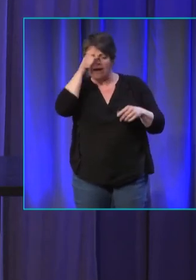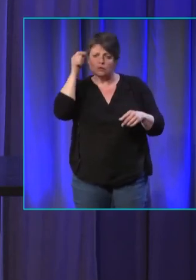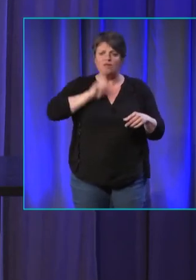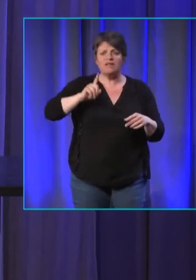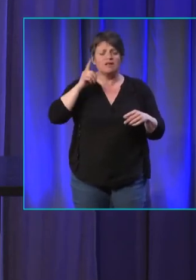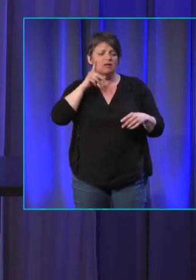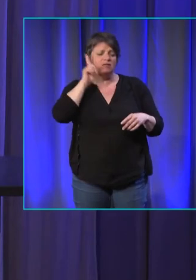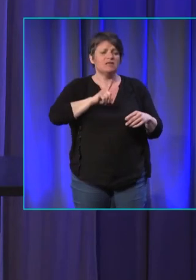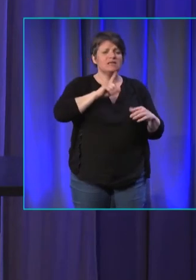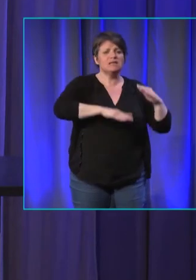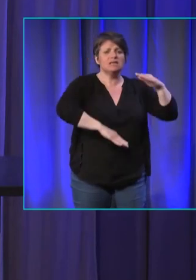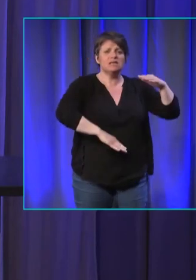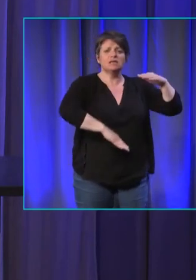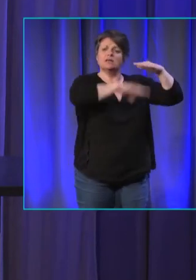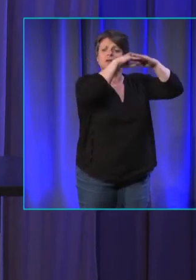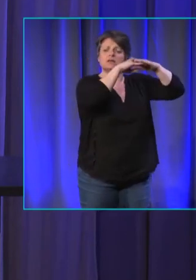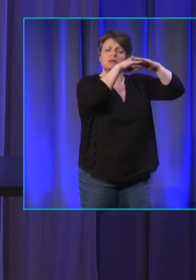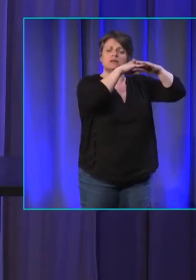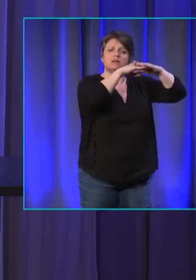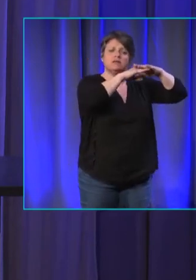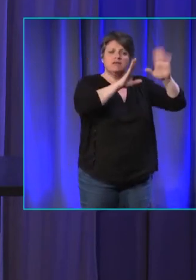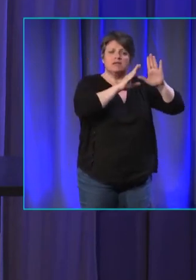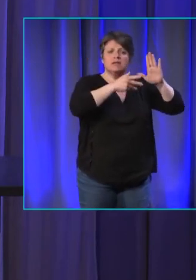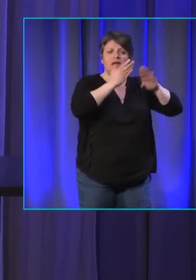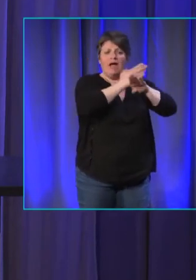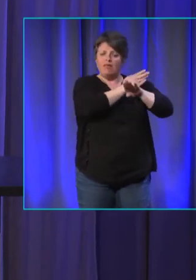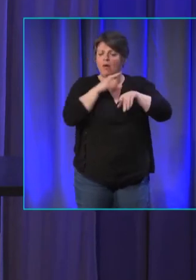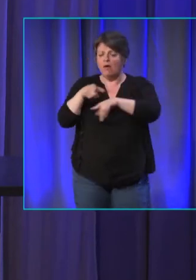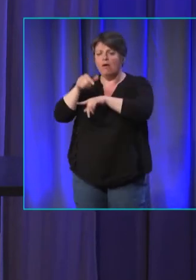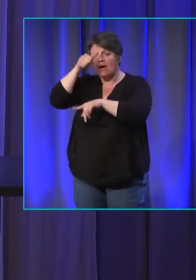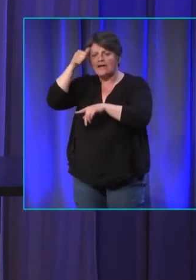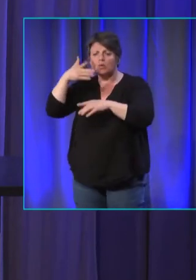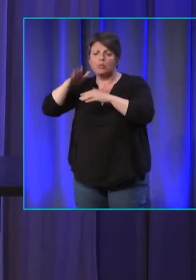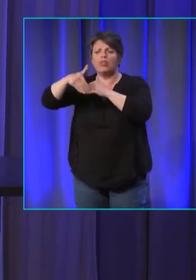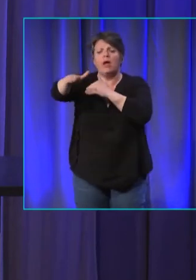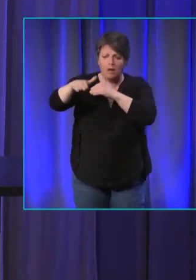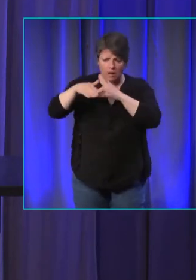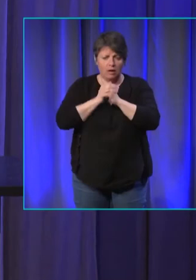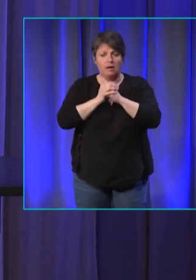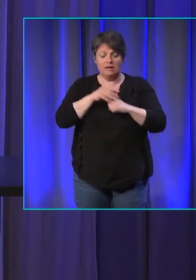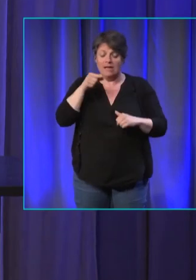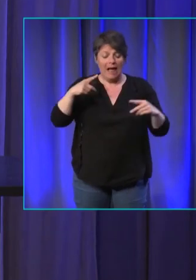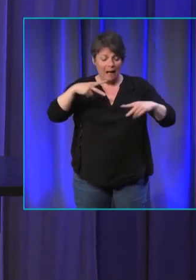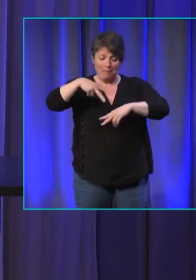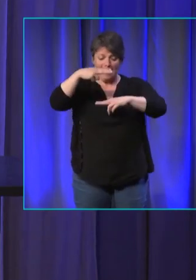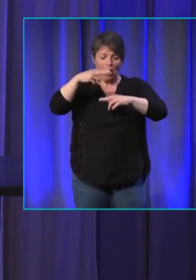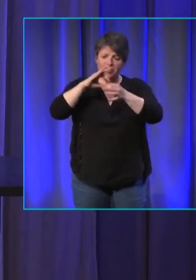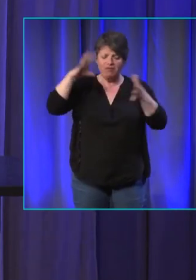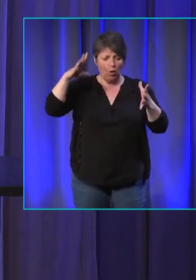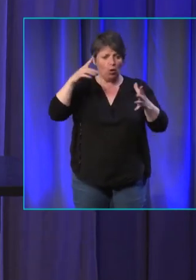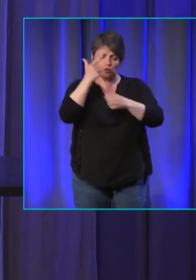qui se passe en fonction du sexe là. Et donc c'est vrai que cette période-là, elle est fondamentale à étudier. Mais en tout